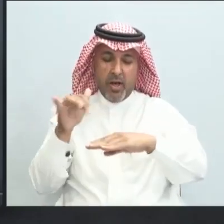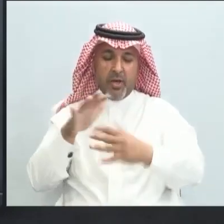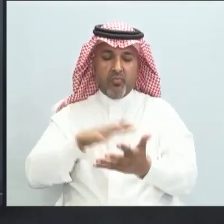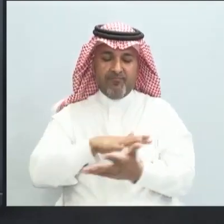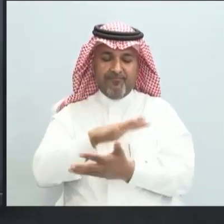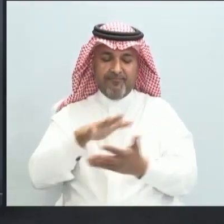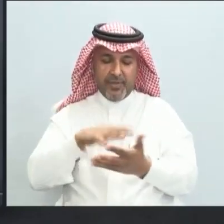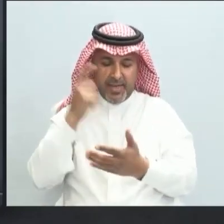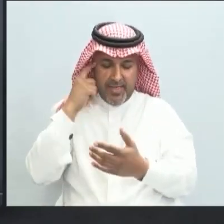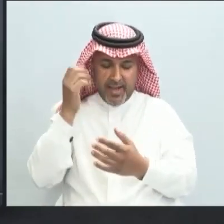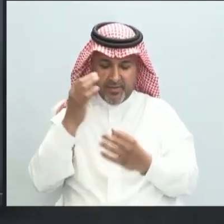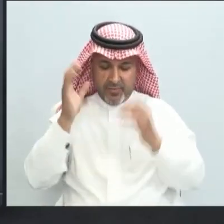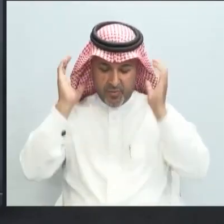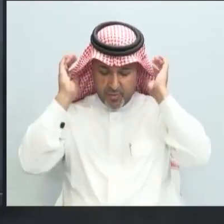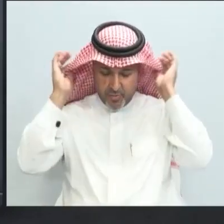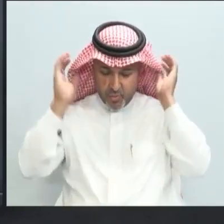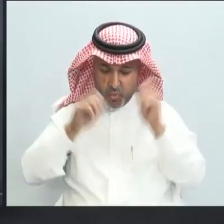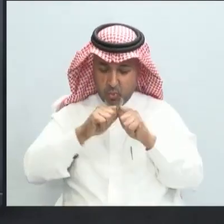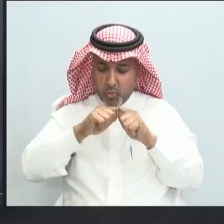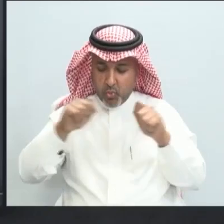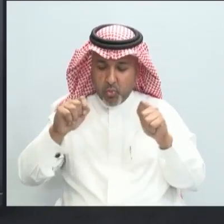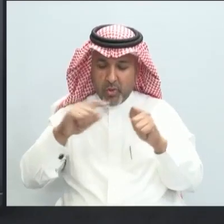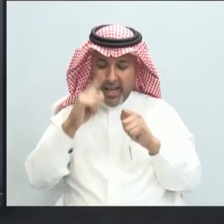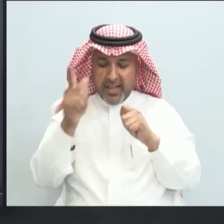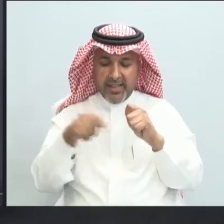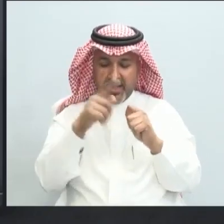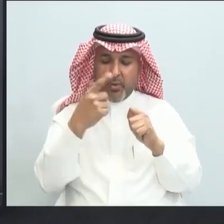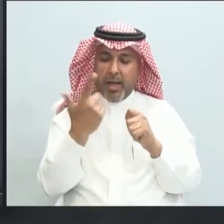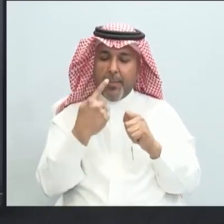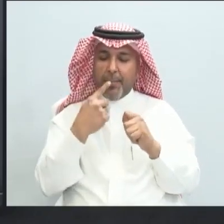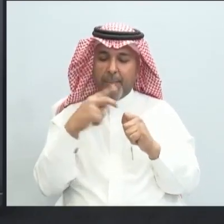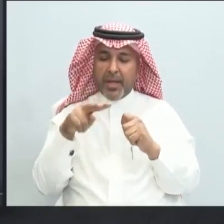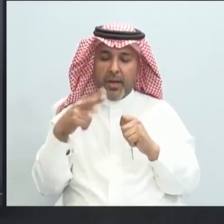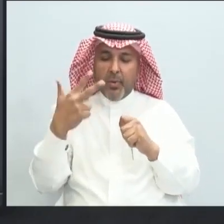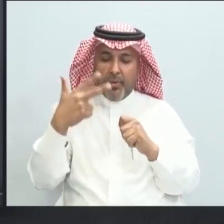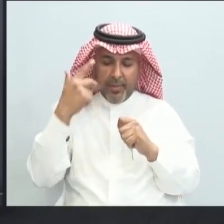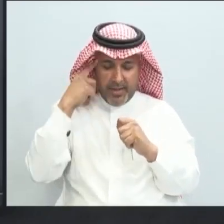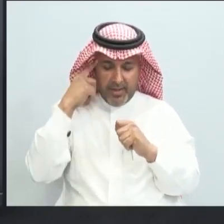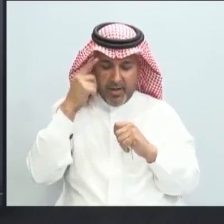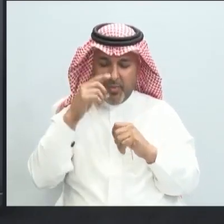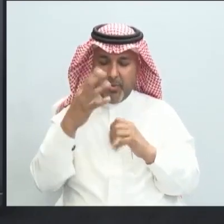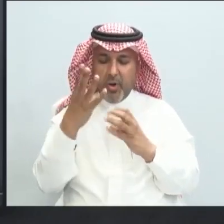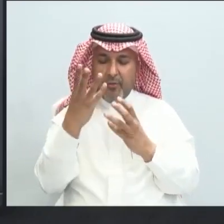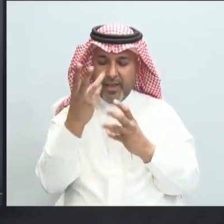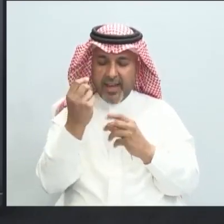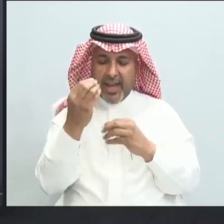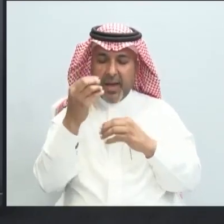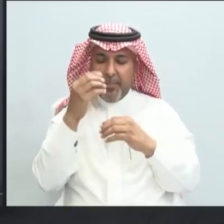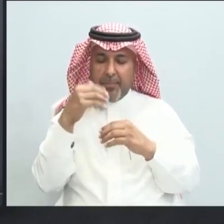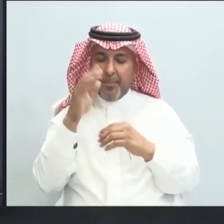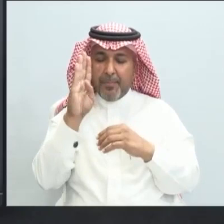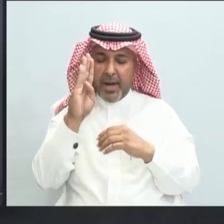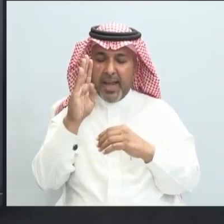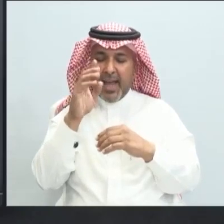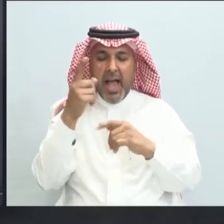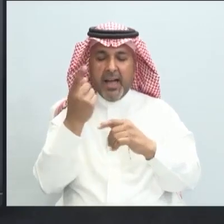فهو 180 واذا كان مع الثيتا في رقم بي فبالتالي حاقسم ال 180 على البي او على القيمة المطلقة للبي